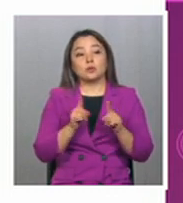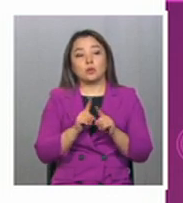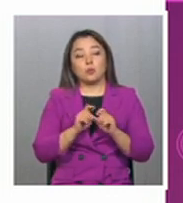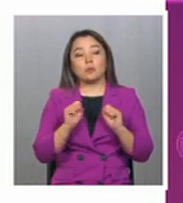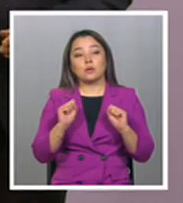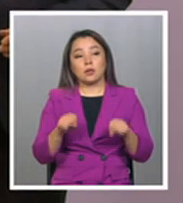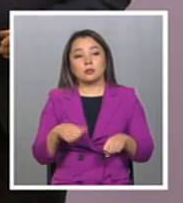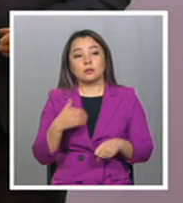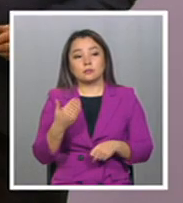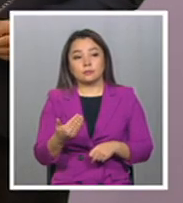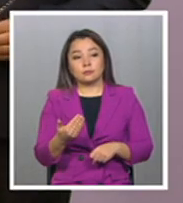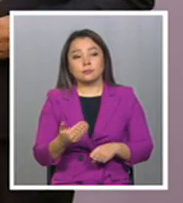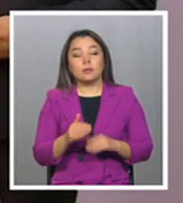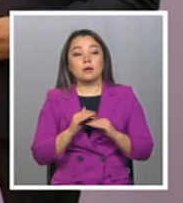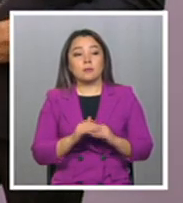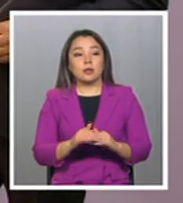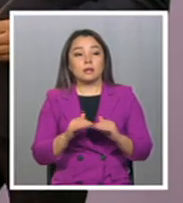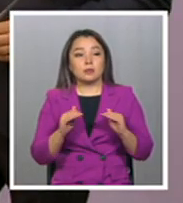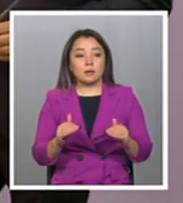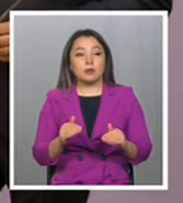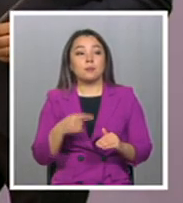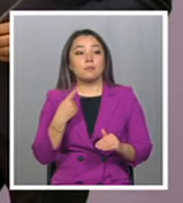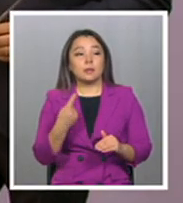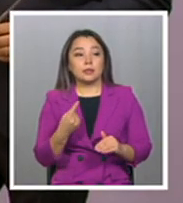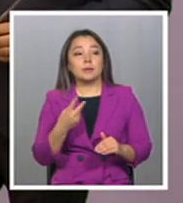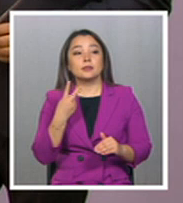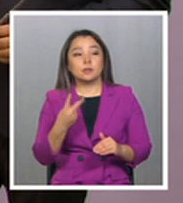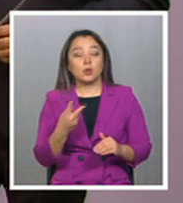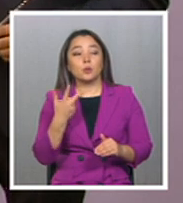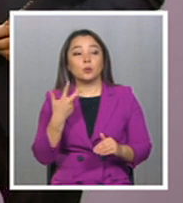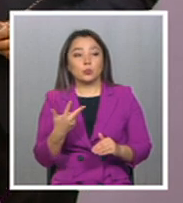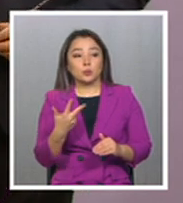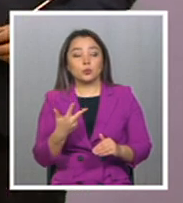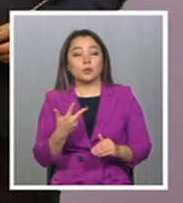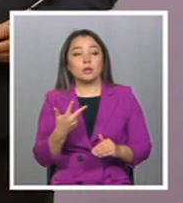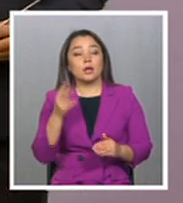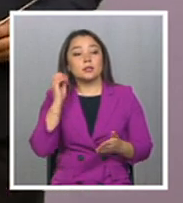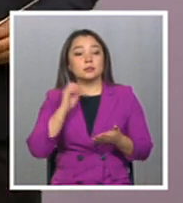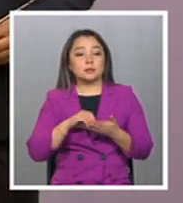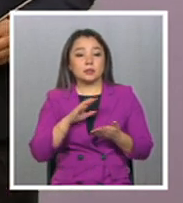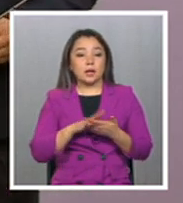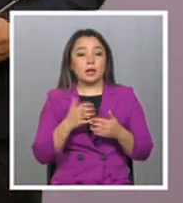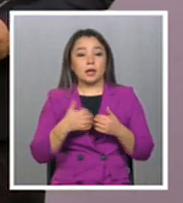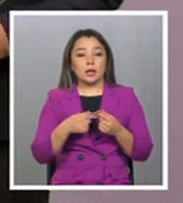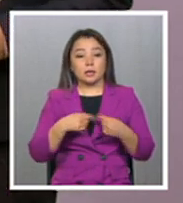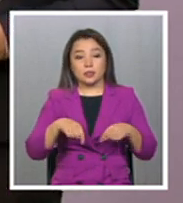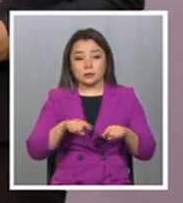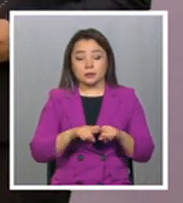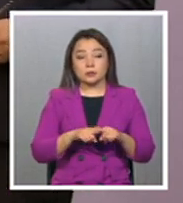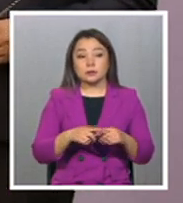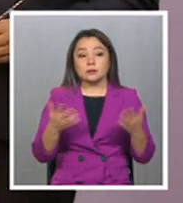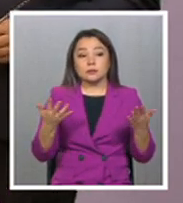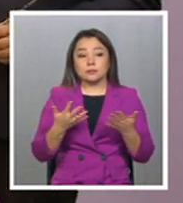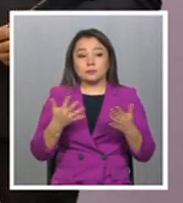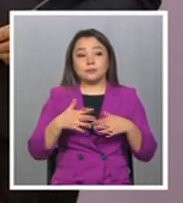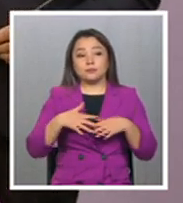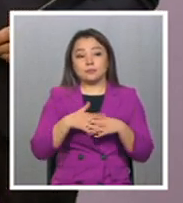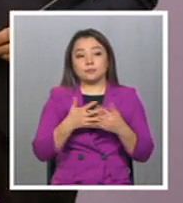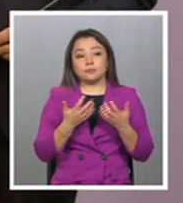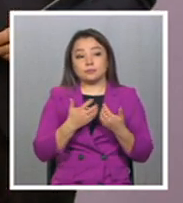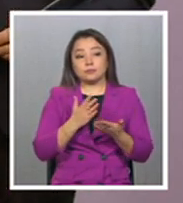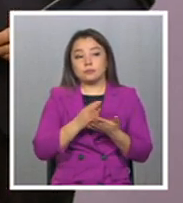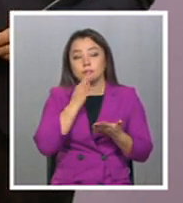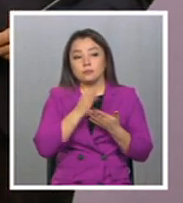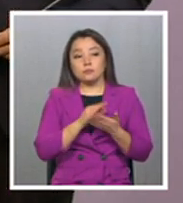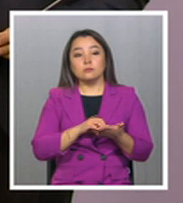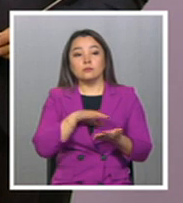болады. Балалар, 1, 2, 3 сандарының арасына қандай амалдар таңбасын